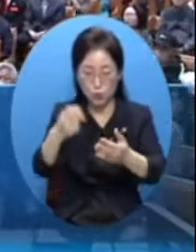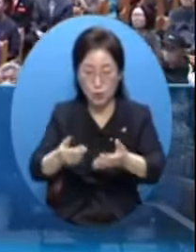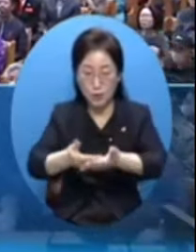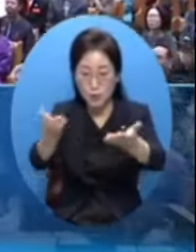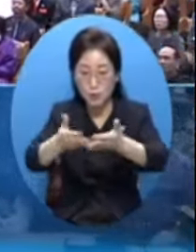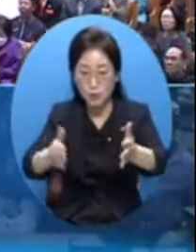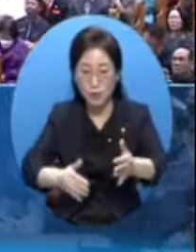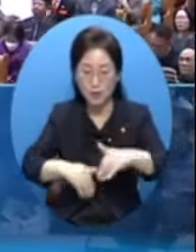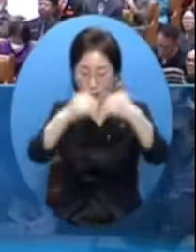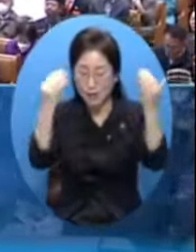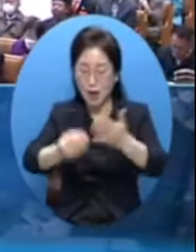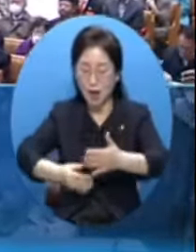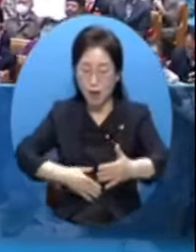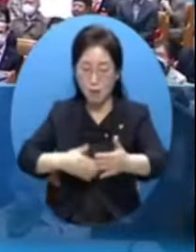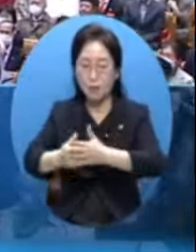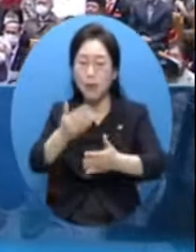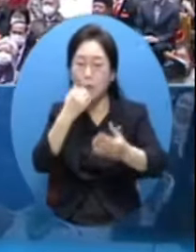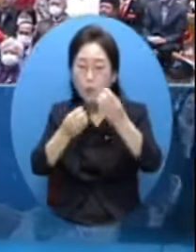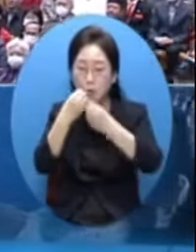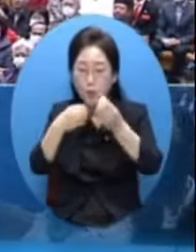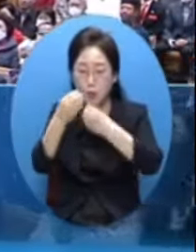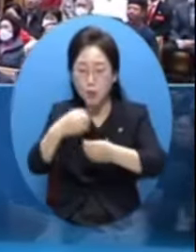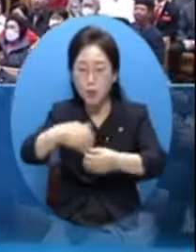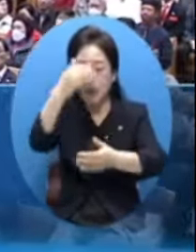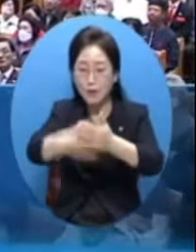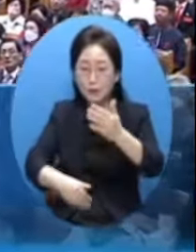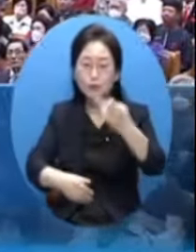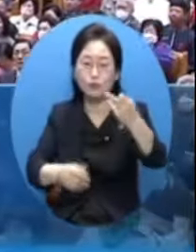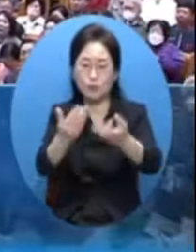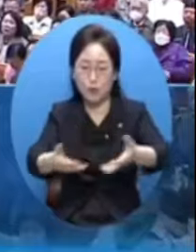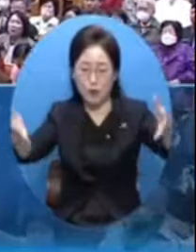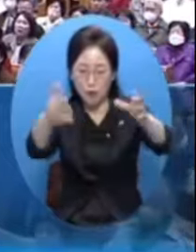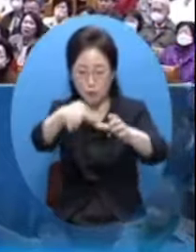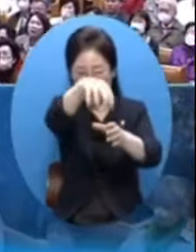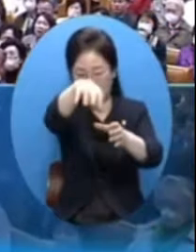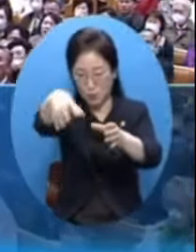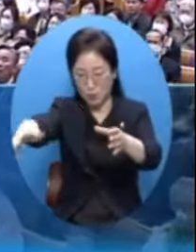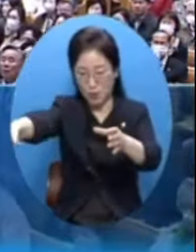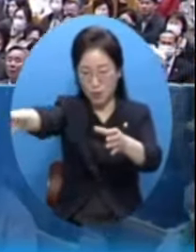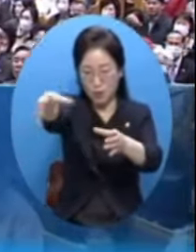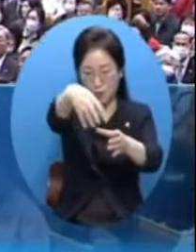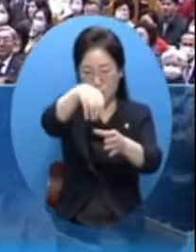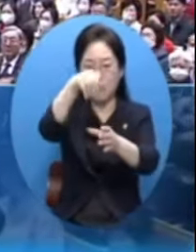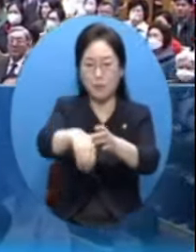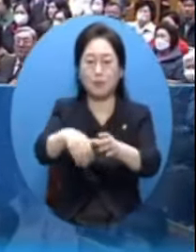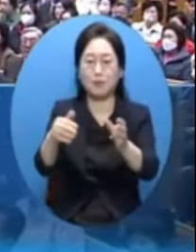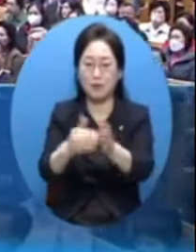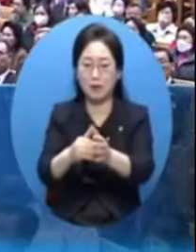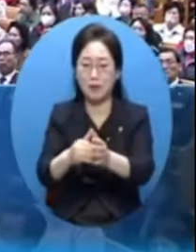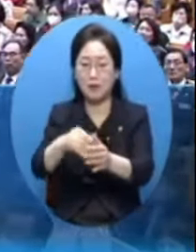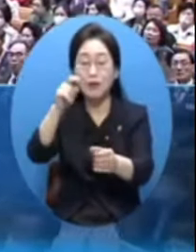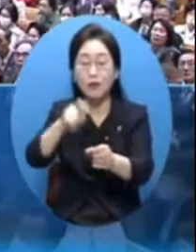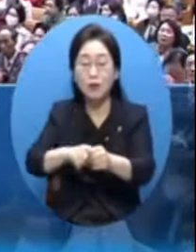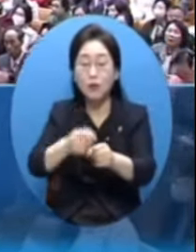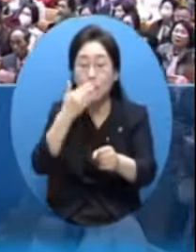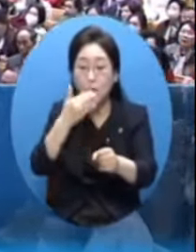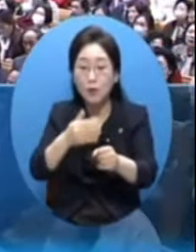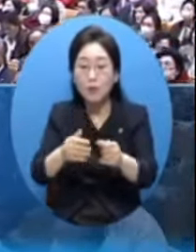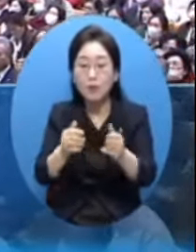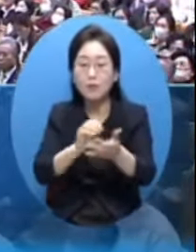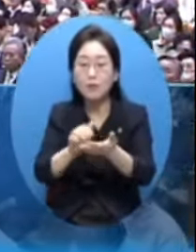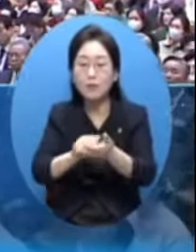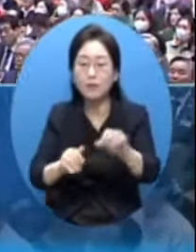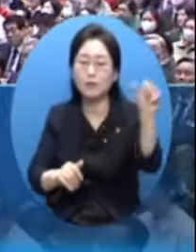배불리 먹고 남은 떡 조각과 물고기를 열두 바구니에 차게 거두었으며 떡을 먹은 남자는